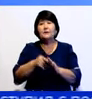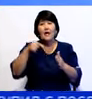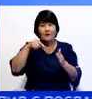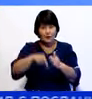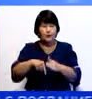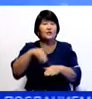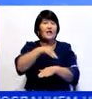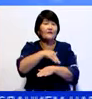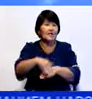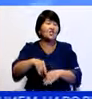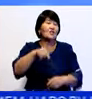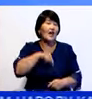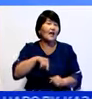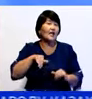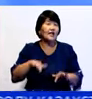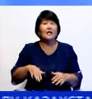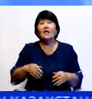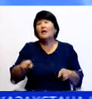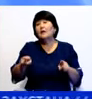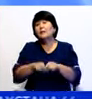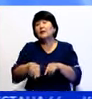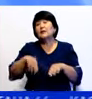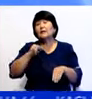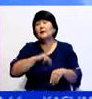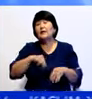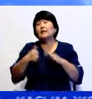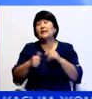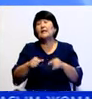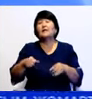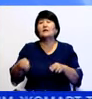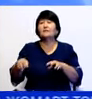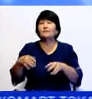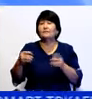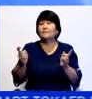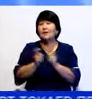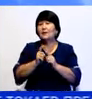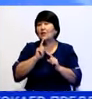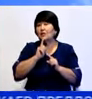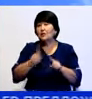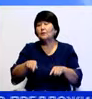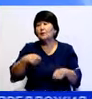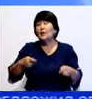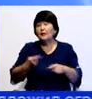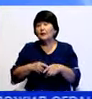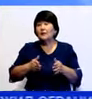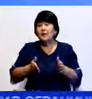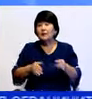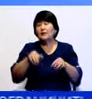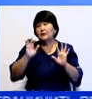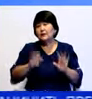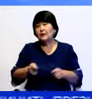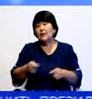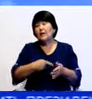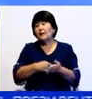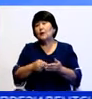внутреннего и внешнего характера. Безделью и саботажем места не будет. Мы не свернем с намеченного пути. Сегодня президент